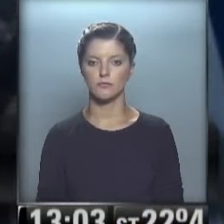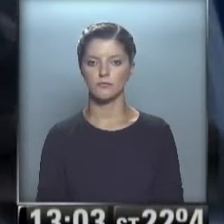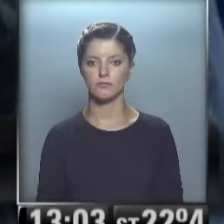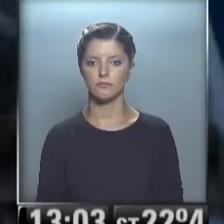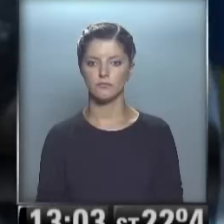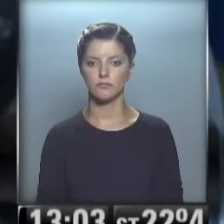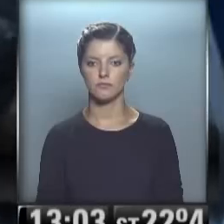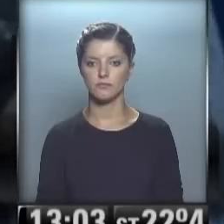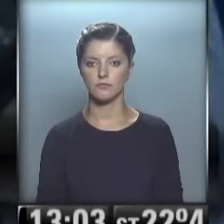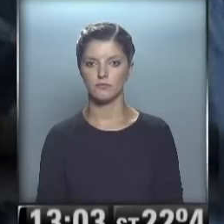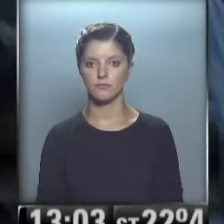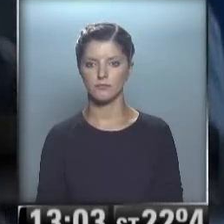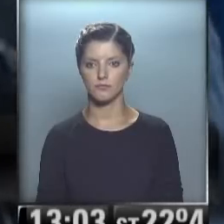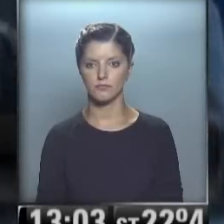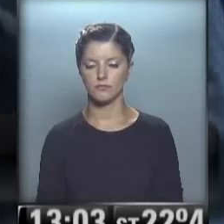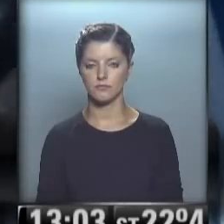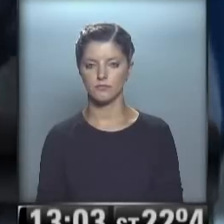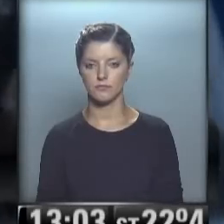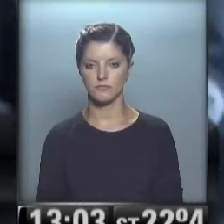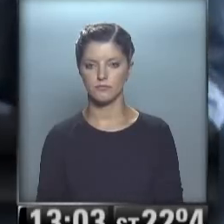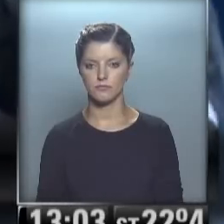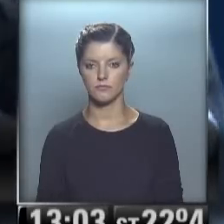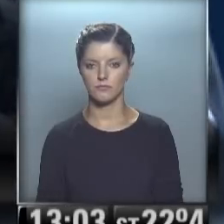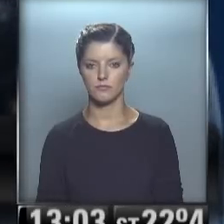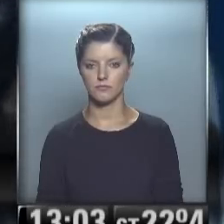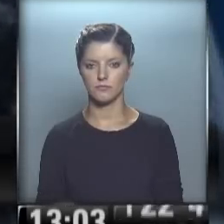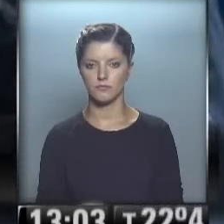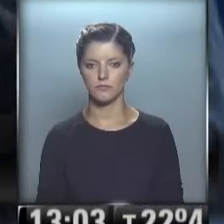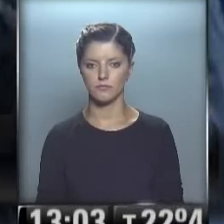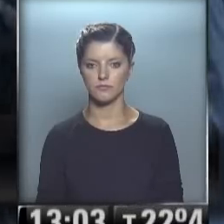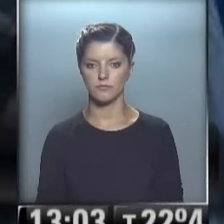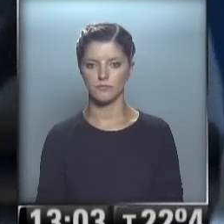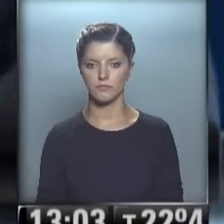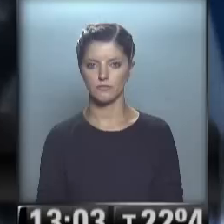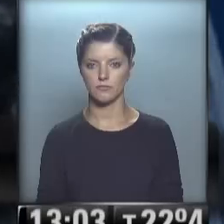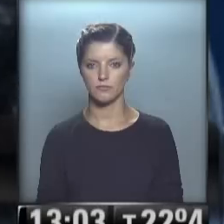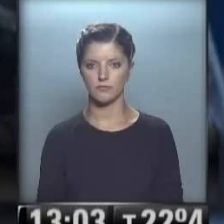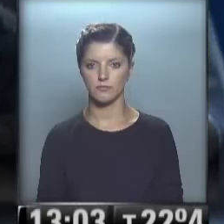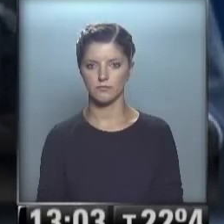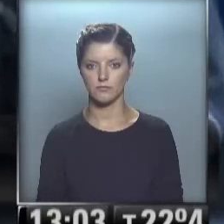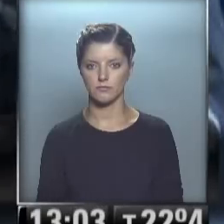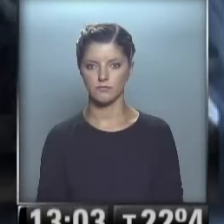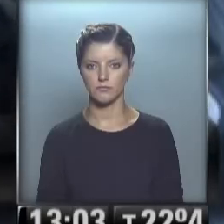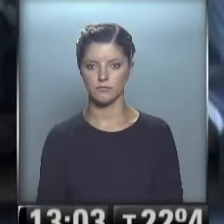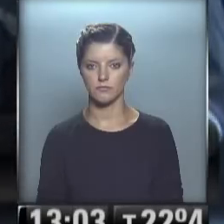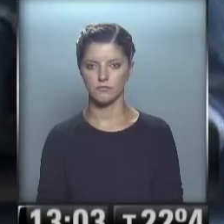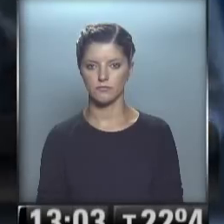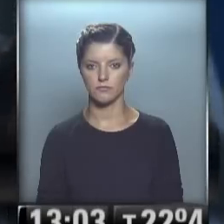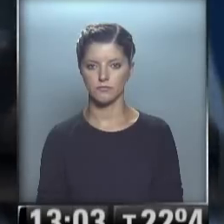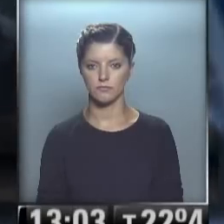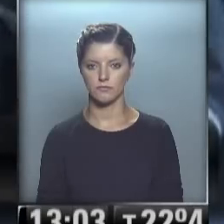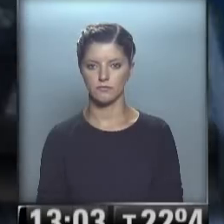вийшли в Тернополі, в Івано-Франківськ, в Вінниця, вийшли